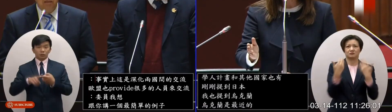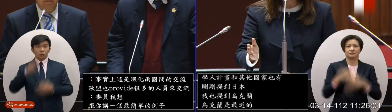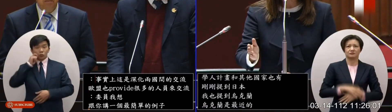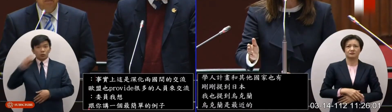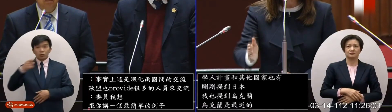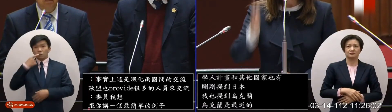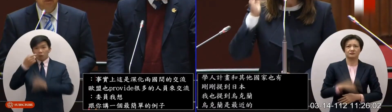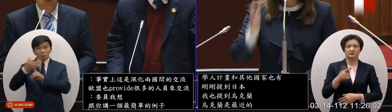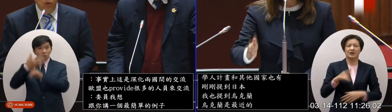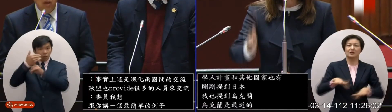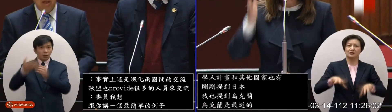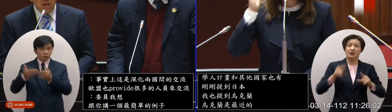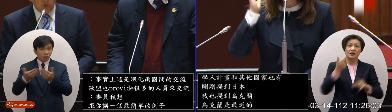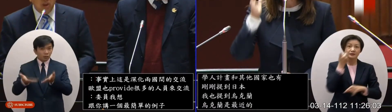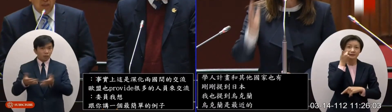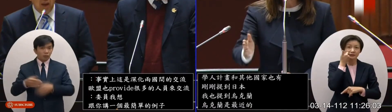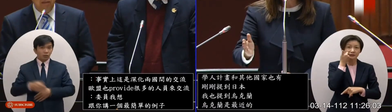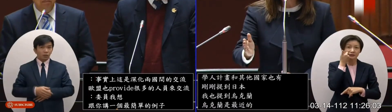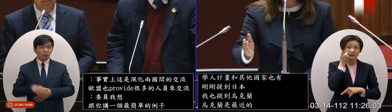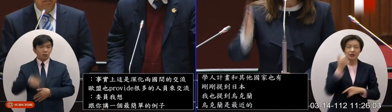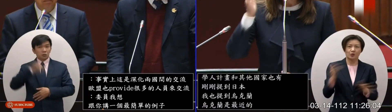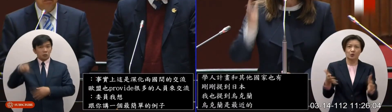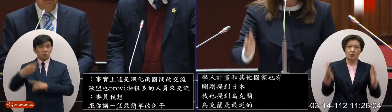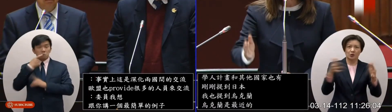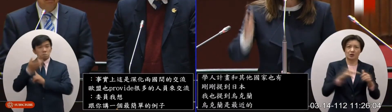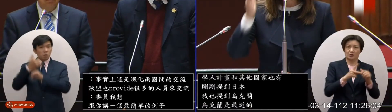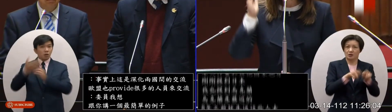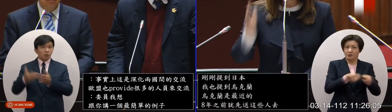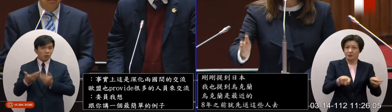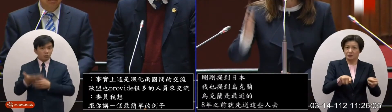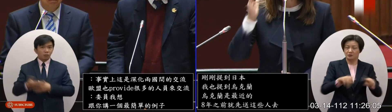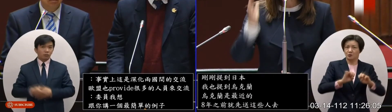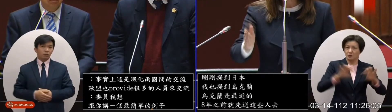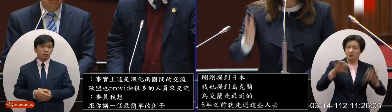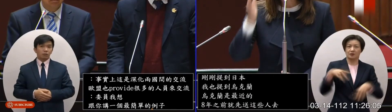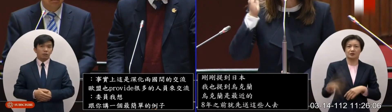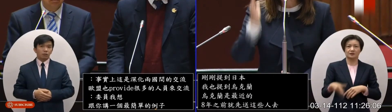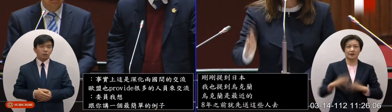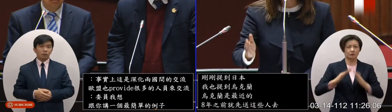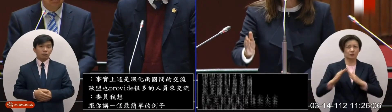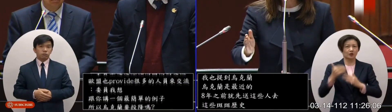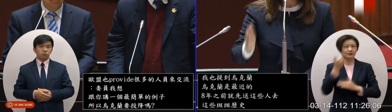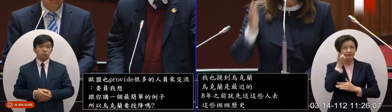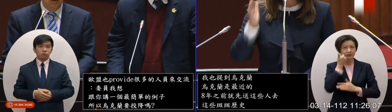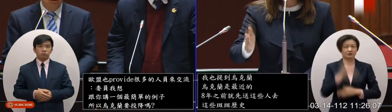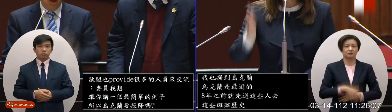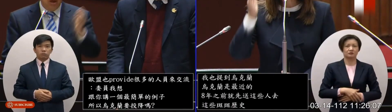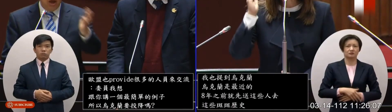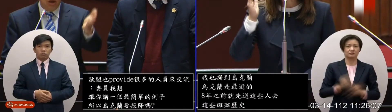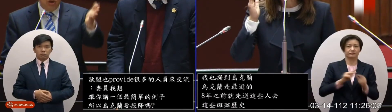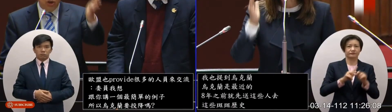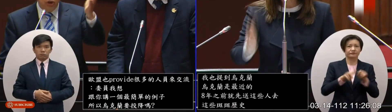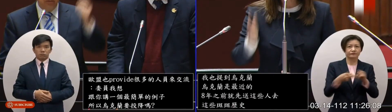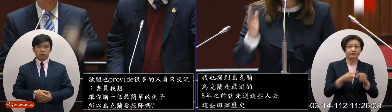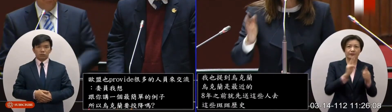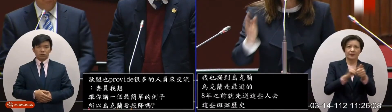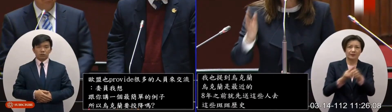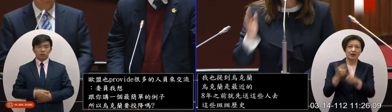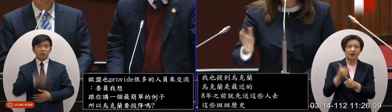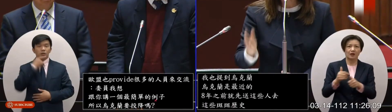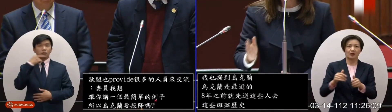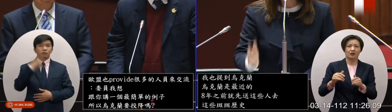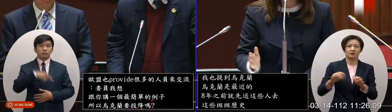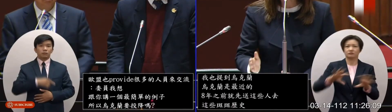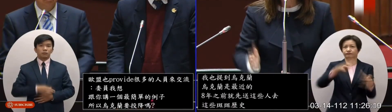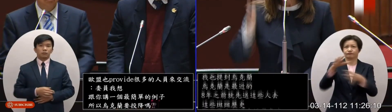和平？谁是鼓吹战斗？谁在毁坏世界的和平？全世界的人都看得